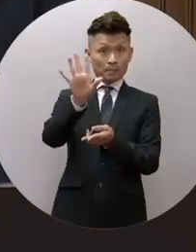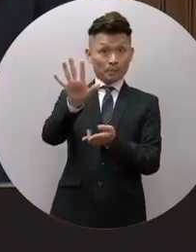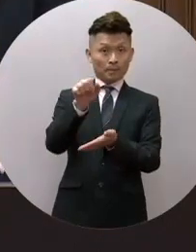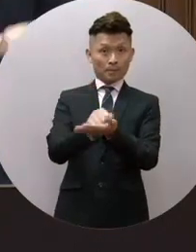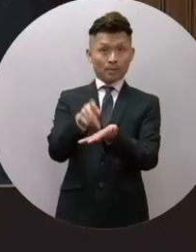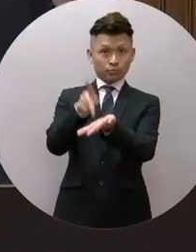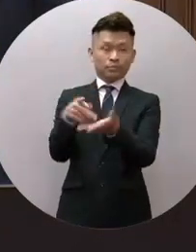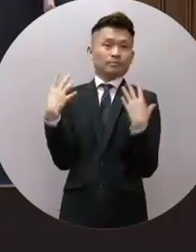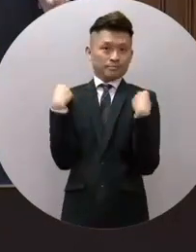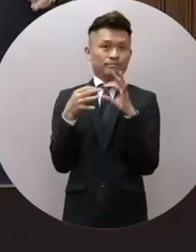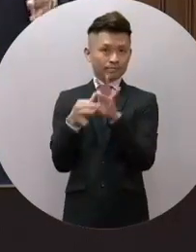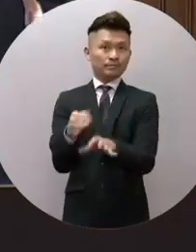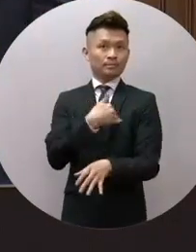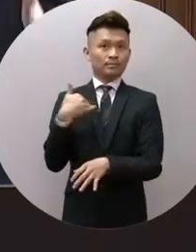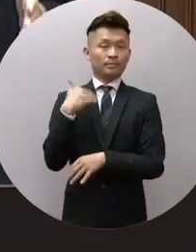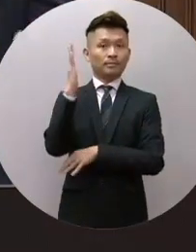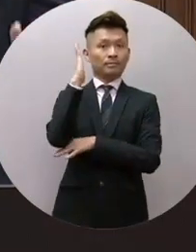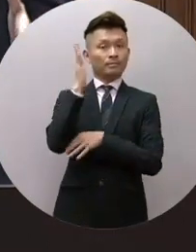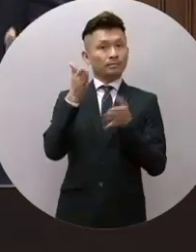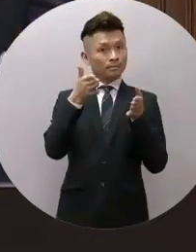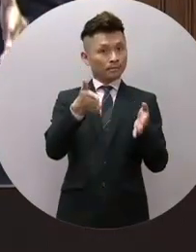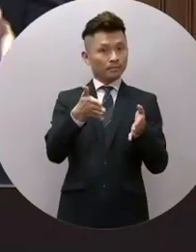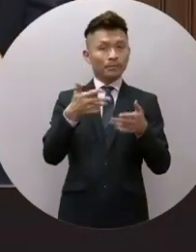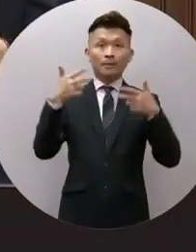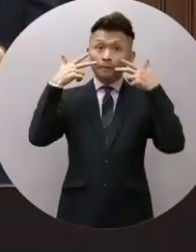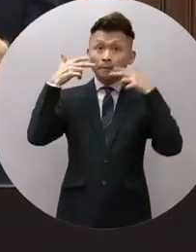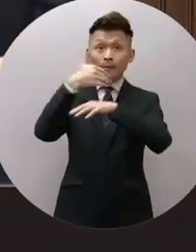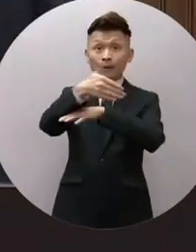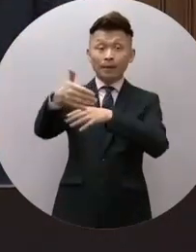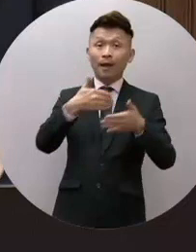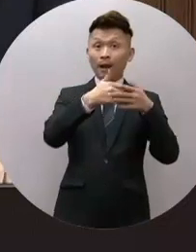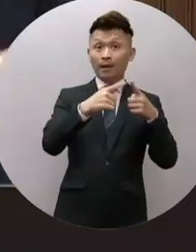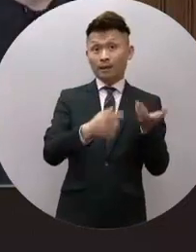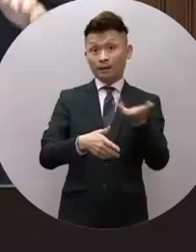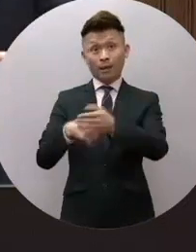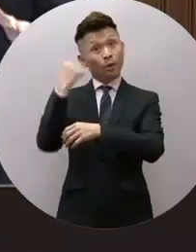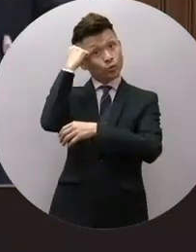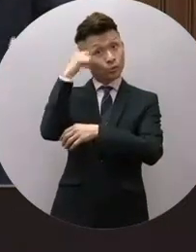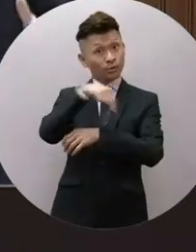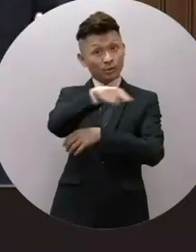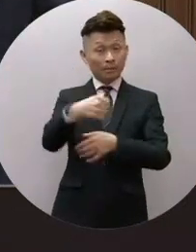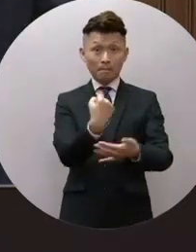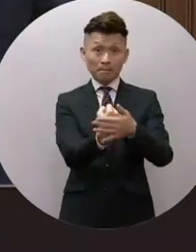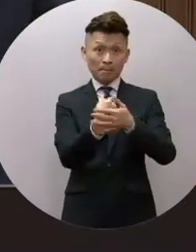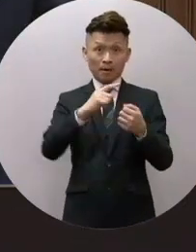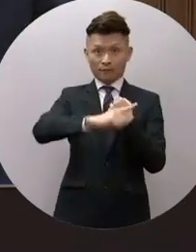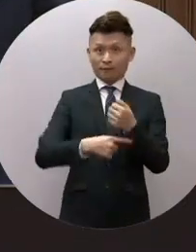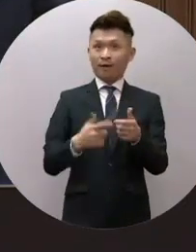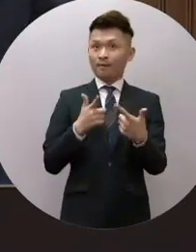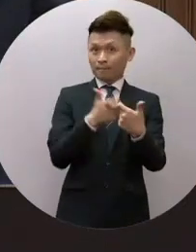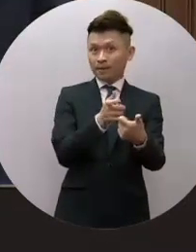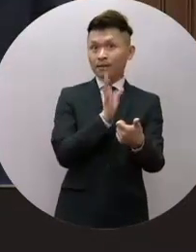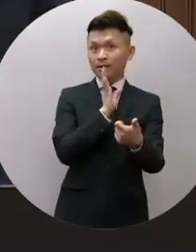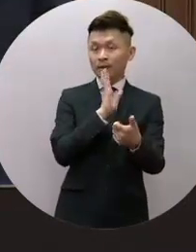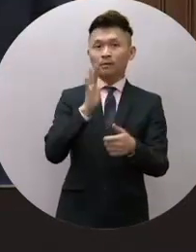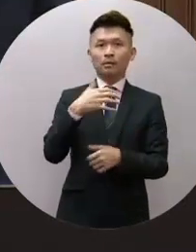继续承租。这个是政府对于生存在原乡的汉人的保障，这是第一个。但是也因为我刚刚讲的，不